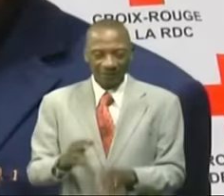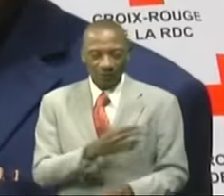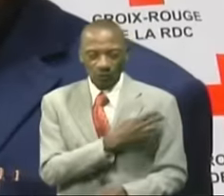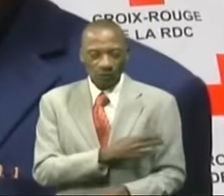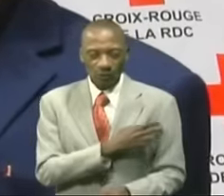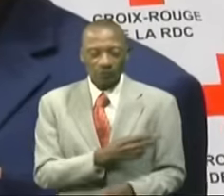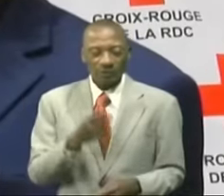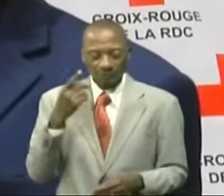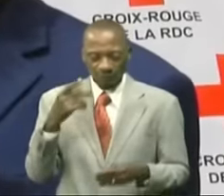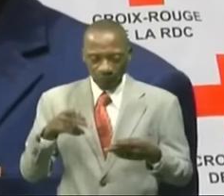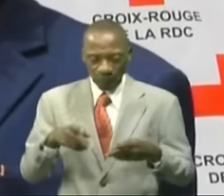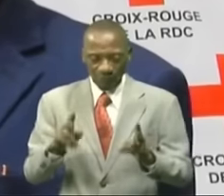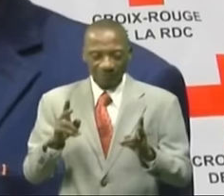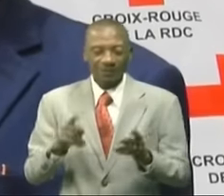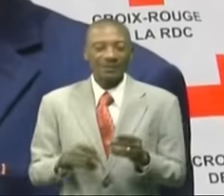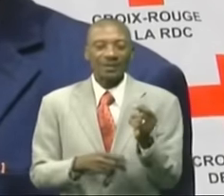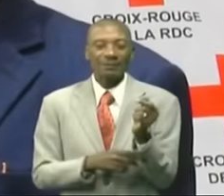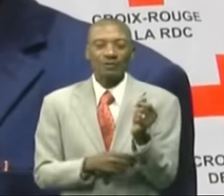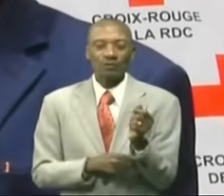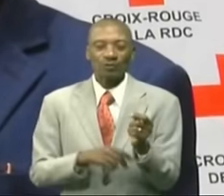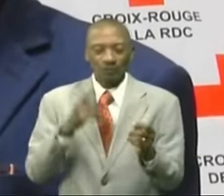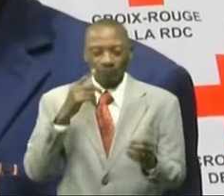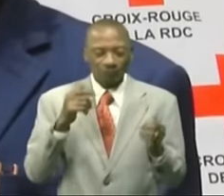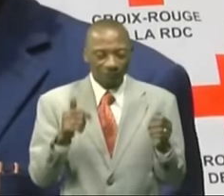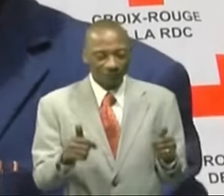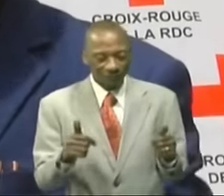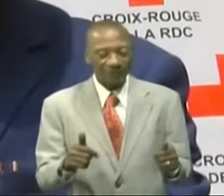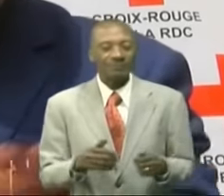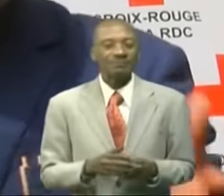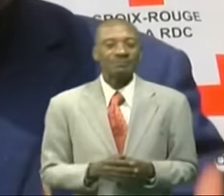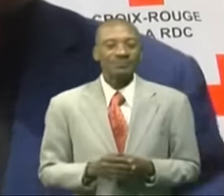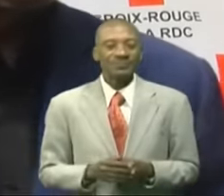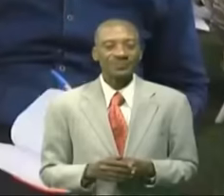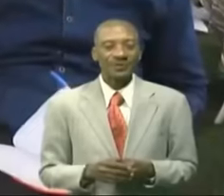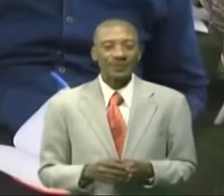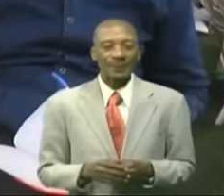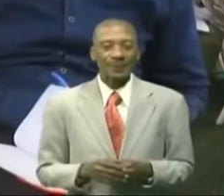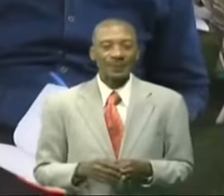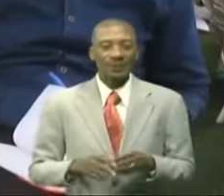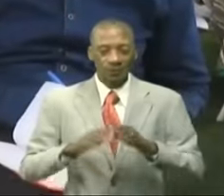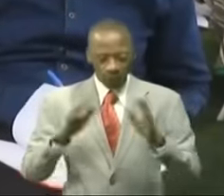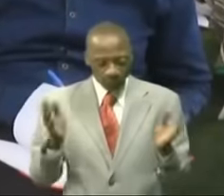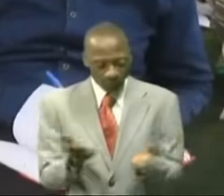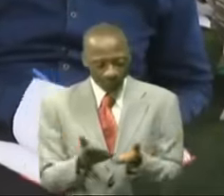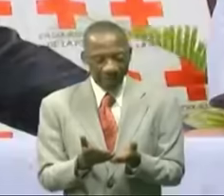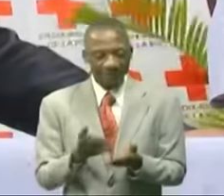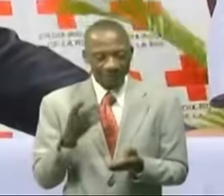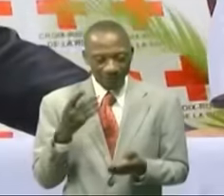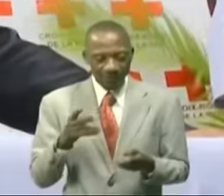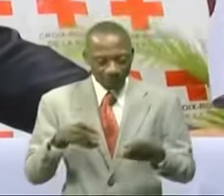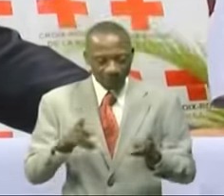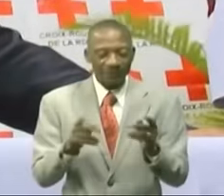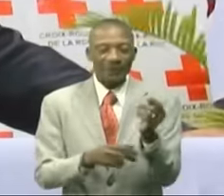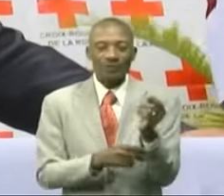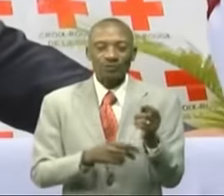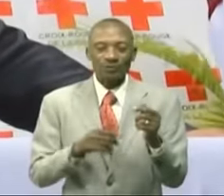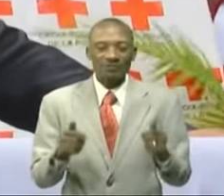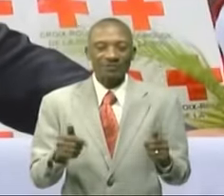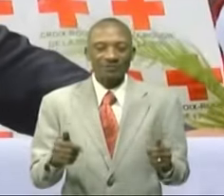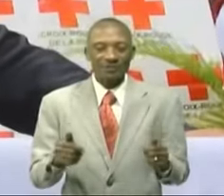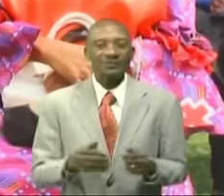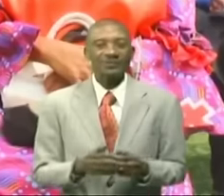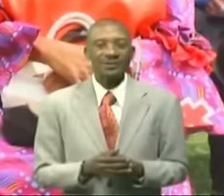doit respecter la personne qu'on aide. Tout cela, il faut écrire. Au terme de cette rencontre, les membres